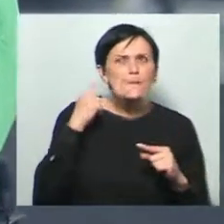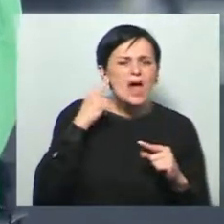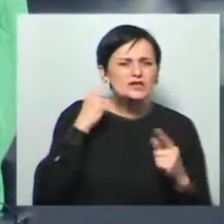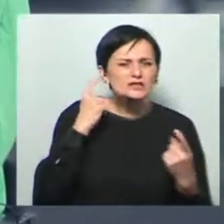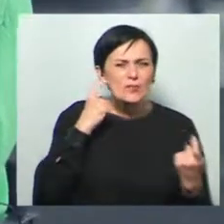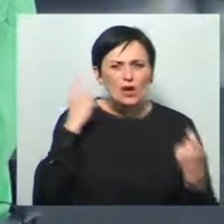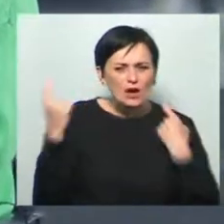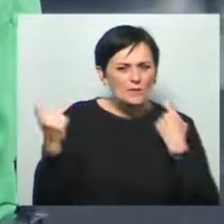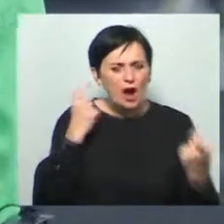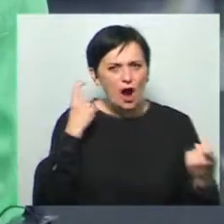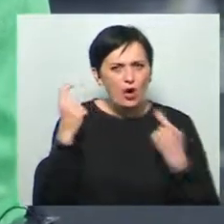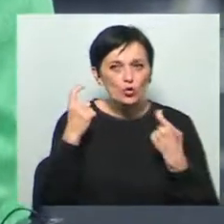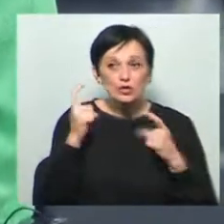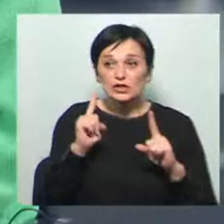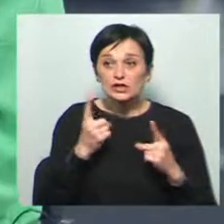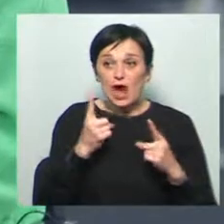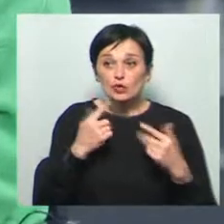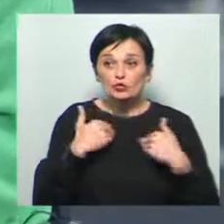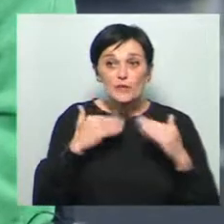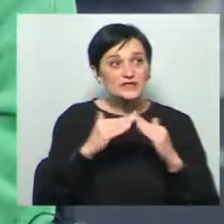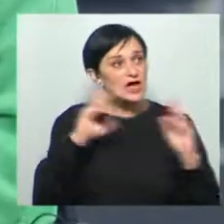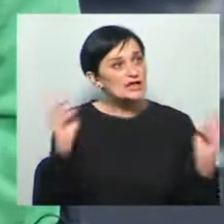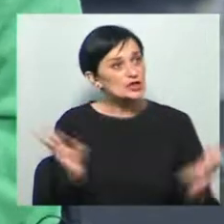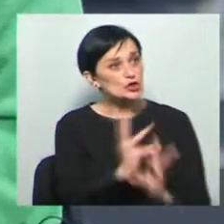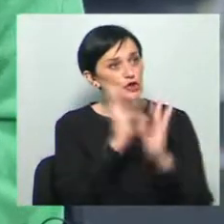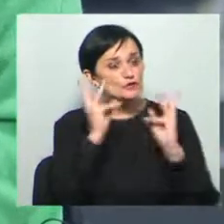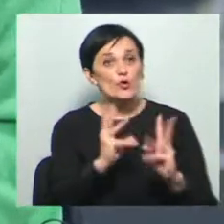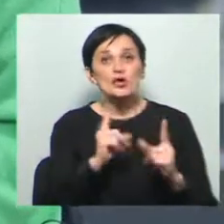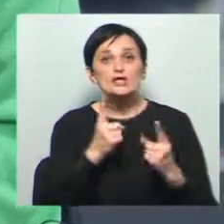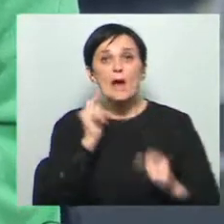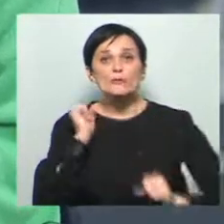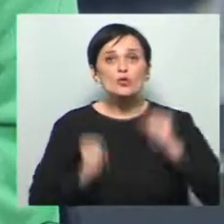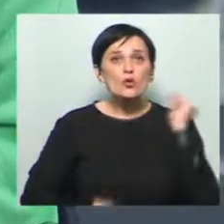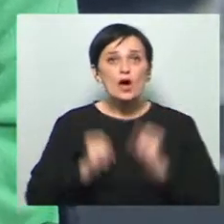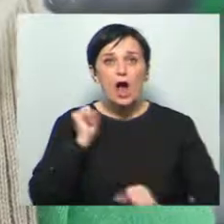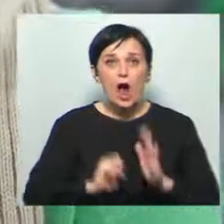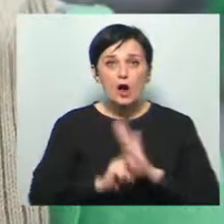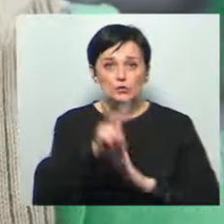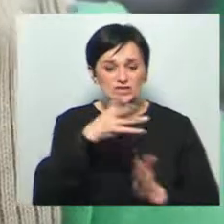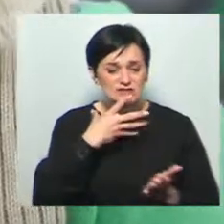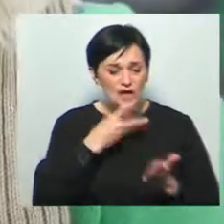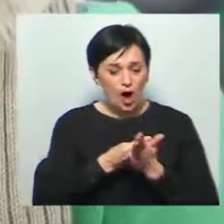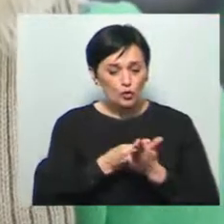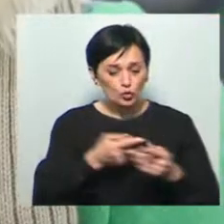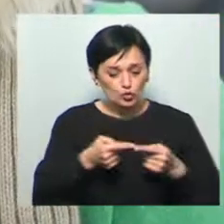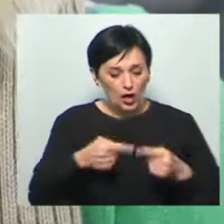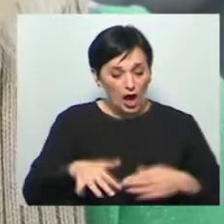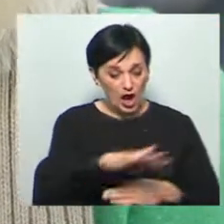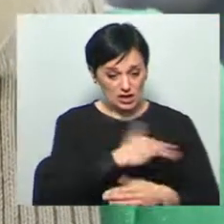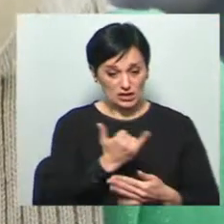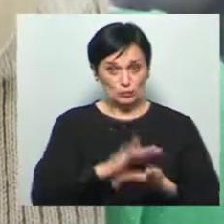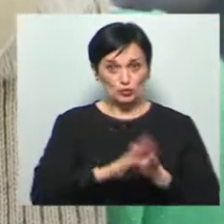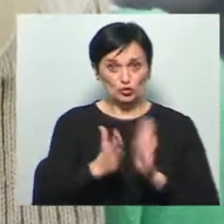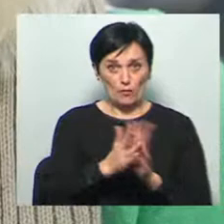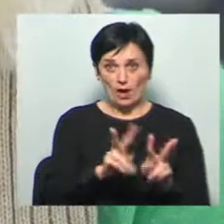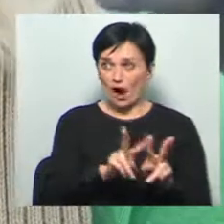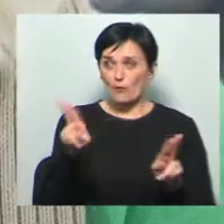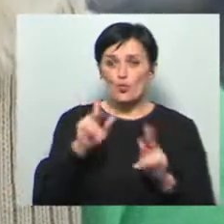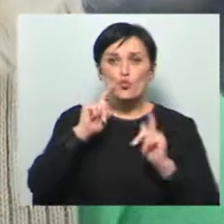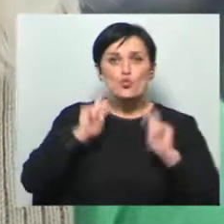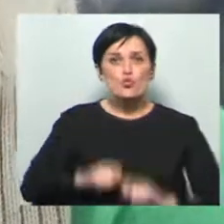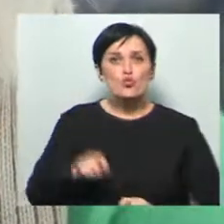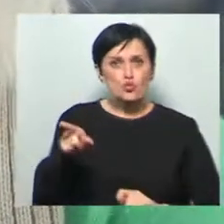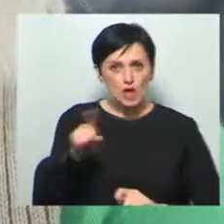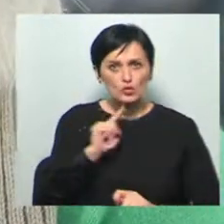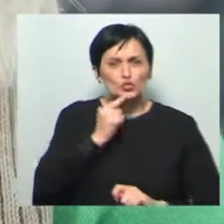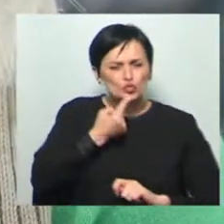ასეთი ხმაური, რატომ იწოდა ჩემი სახლი და რატომ გავრბოდი საკუთარი კუთხიდან. იგივე მდგომარეობაა დღეს უკრაინაში, უფრო რთული